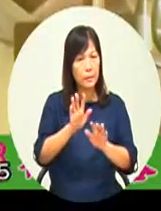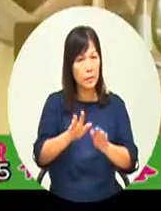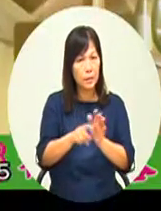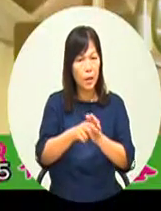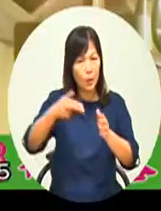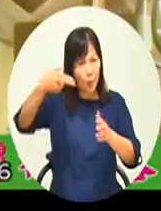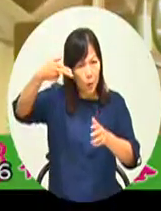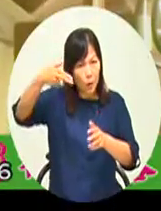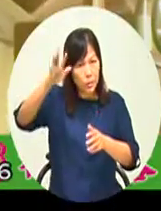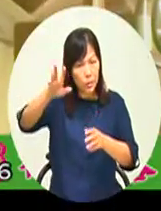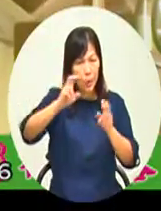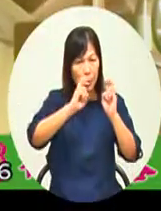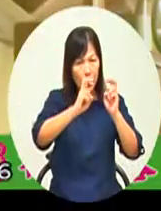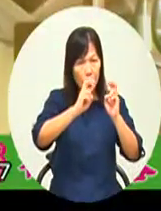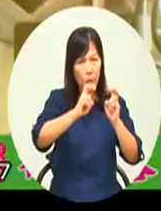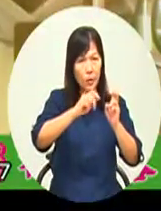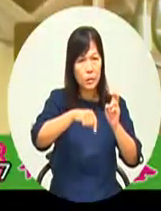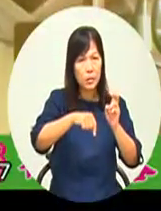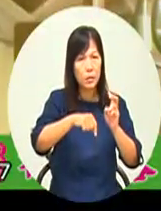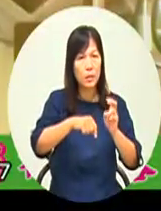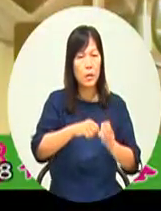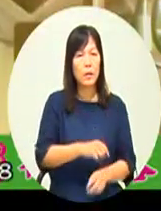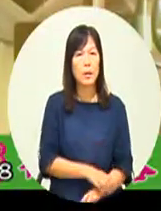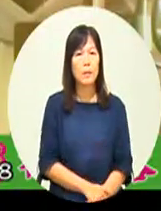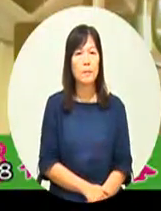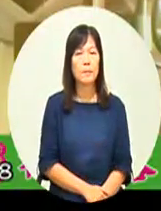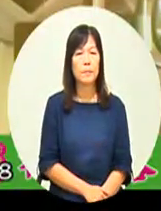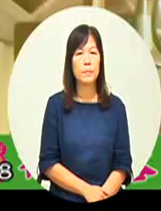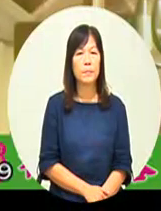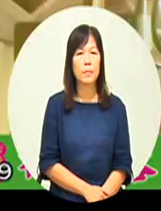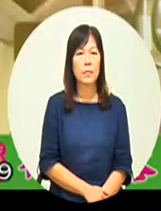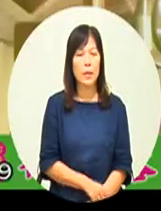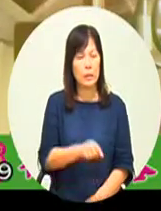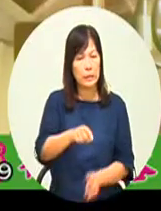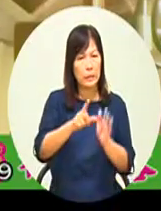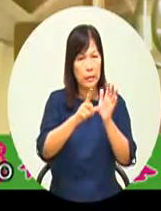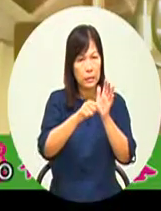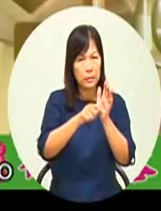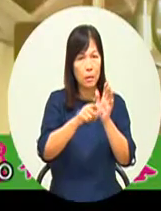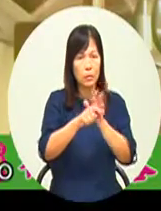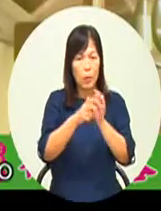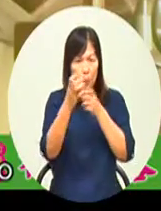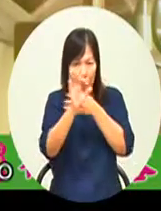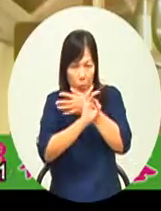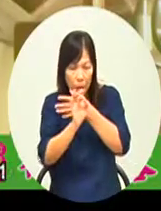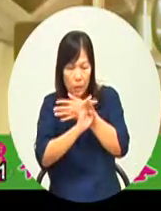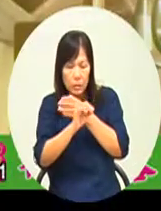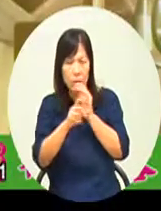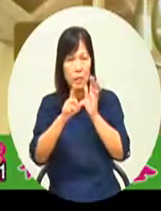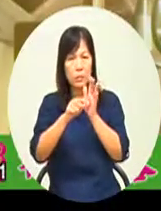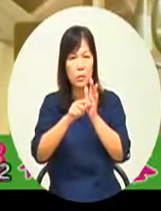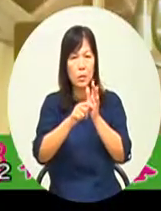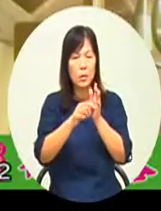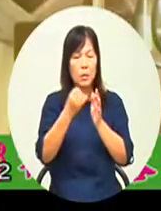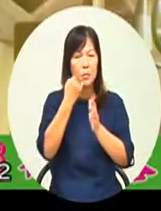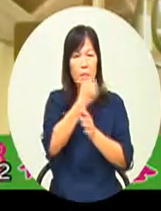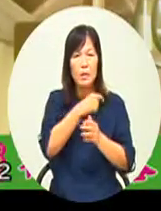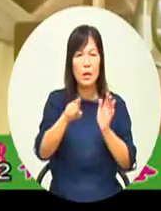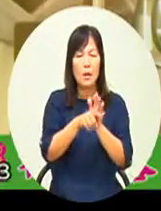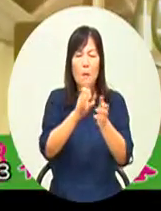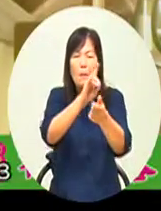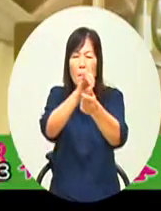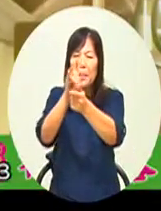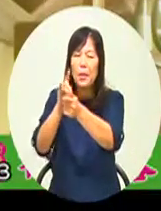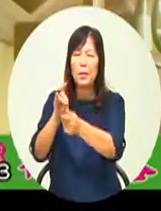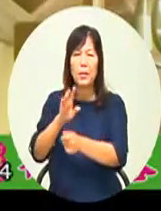视器的车厢，哈、啊？这就是，就当时他在测试的时候，就是可能的是一个欺骗社